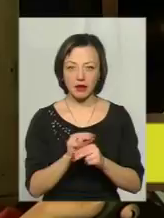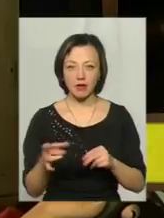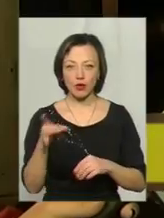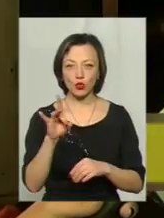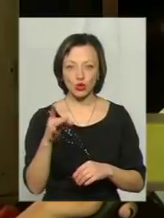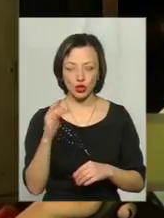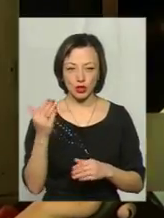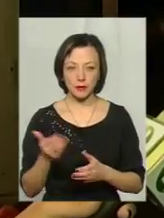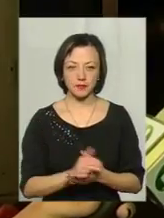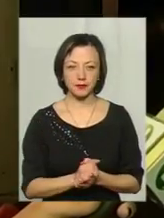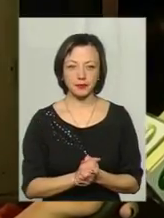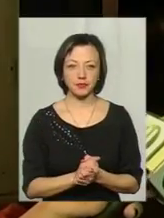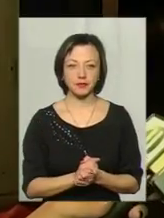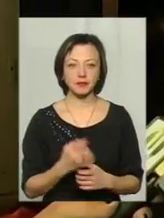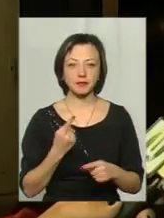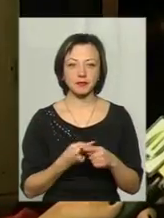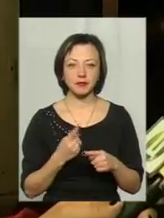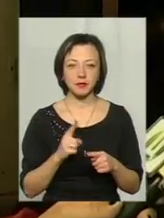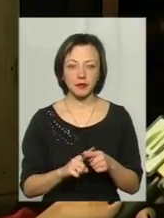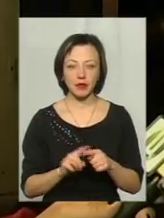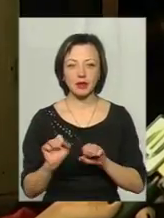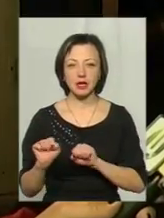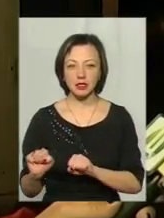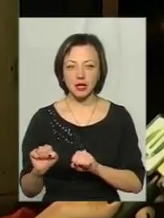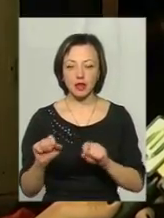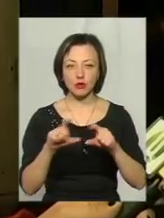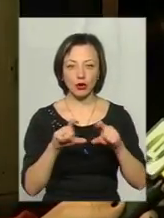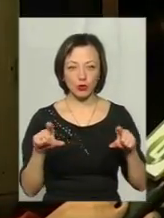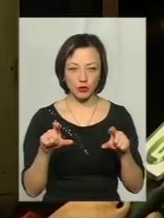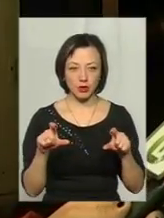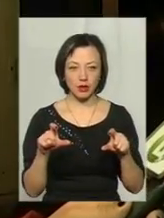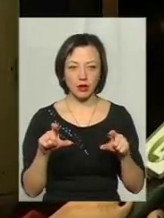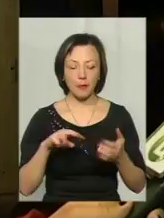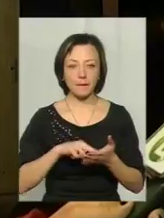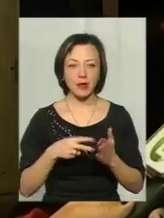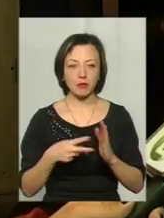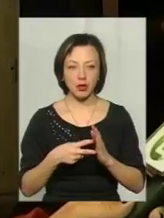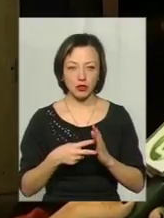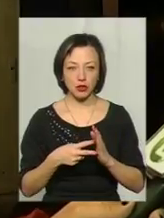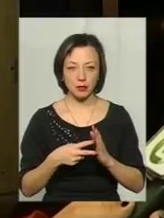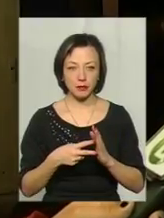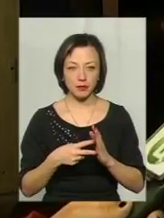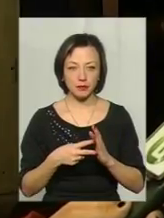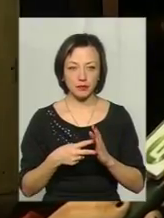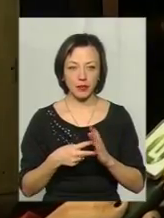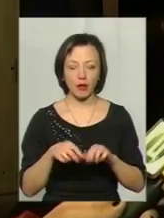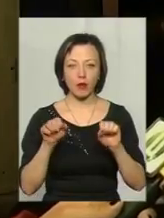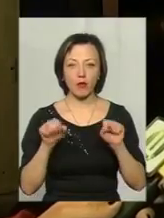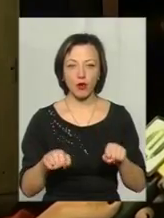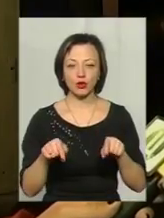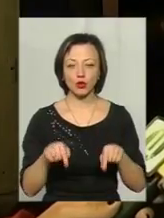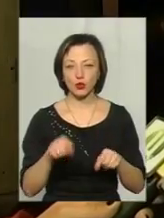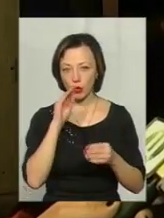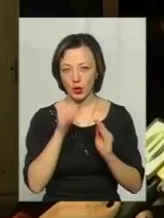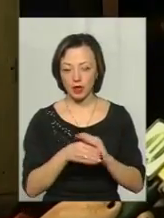мікрорайону Ружична. Дана захисна споруда передбачена, може тут